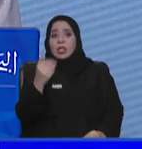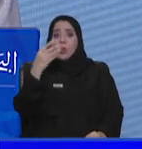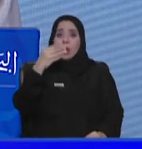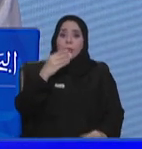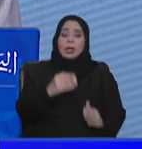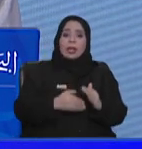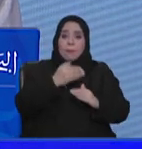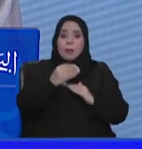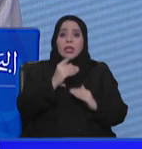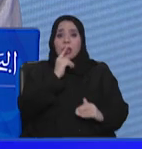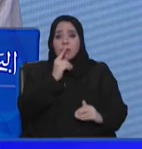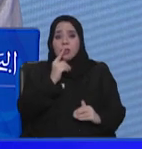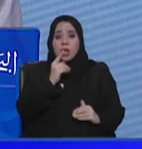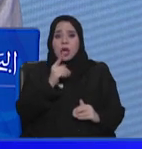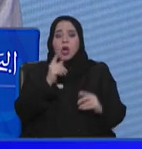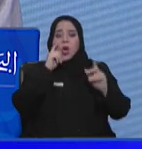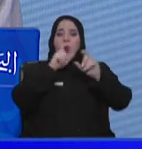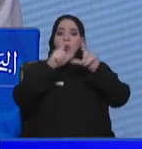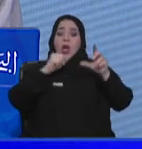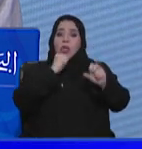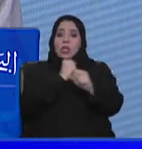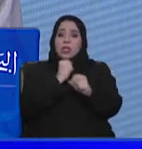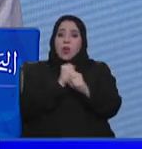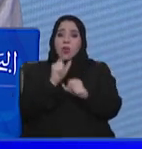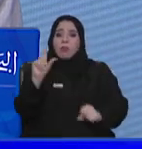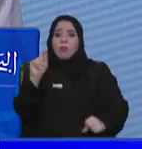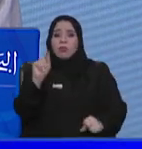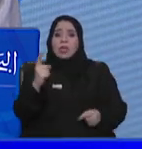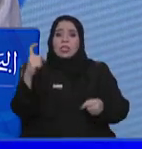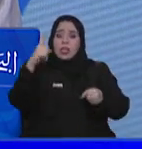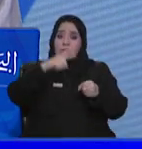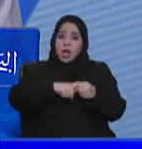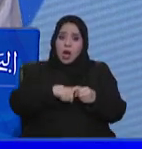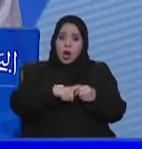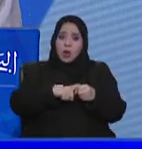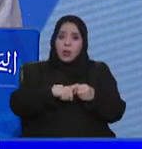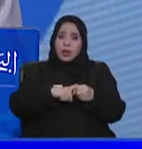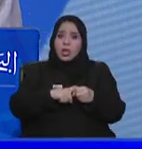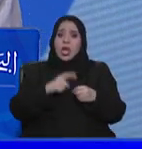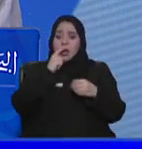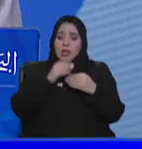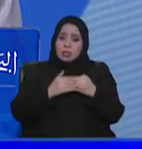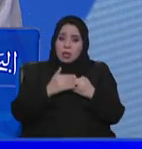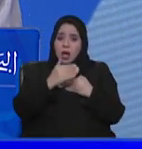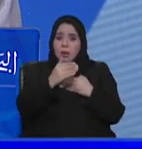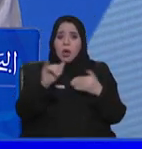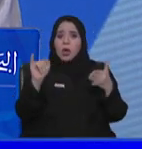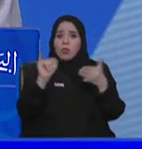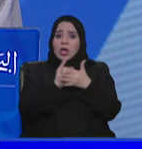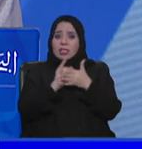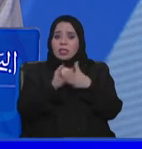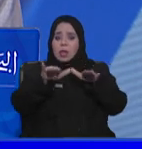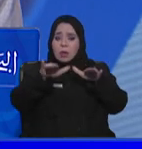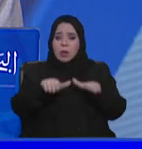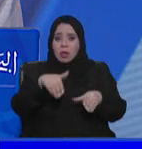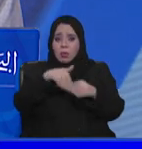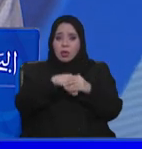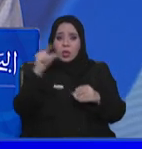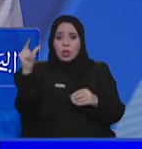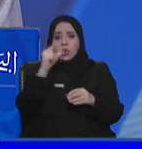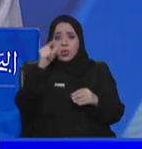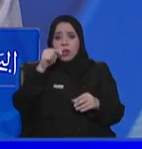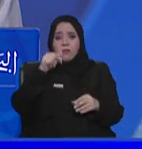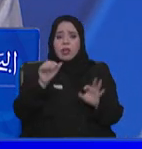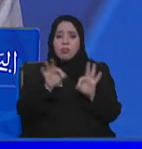العامه السادسه والاربعين بعد المائه للاتحاد البرلماني الدولي ترسخ دورها الفاعل والتعاون المتنامي والدائم مع